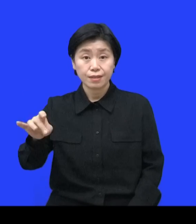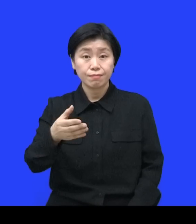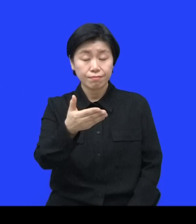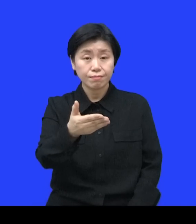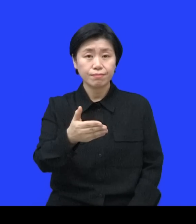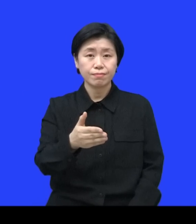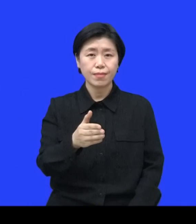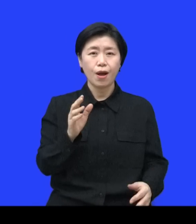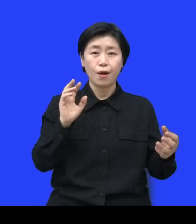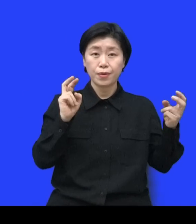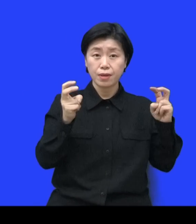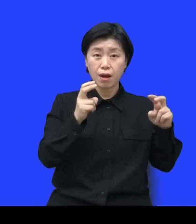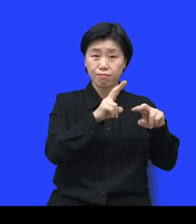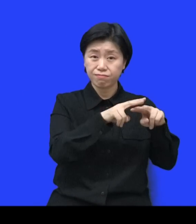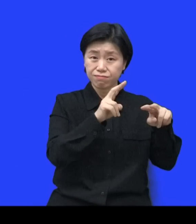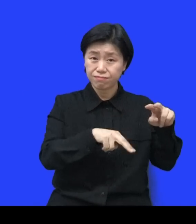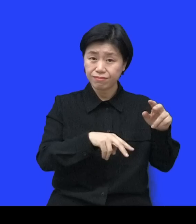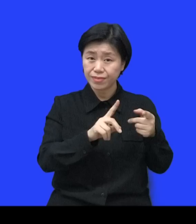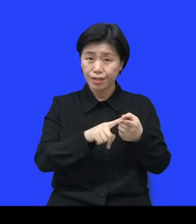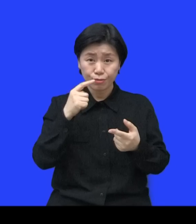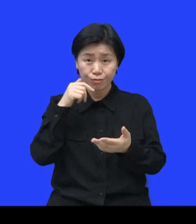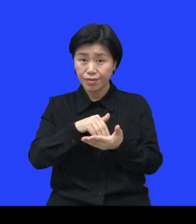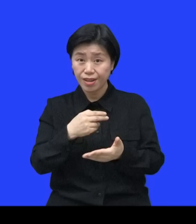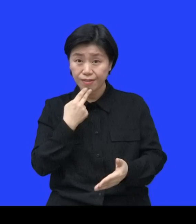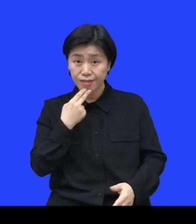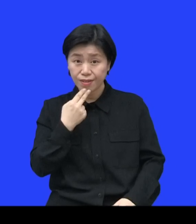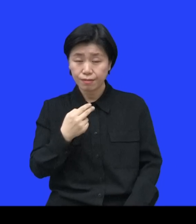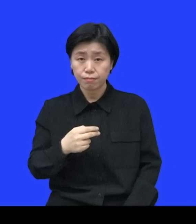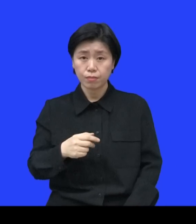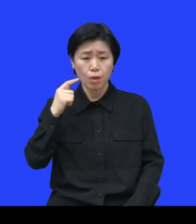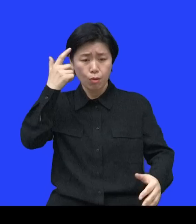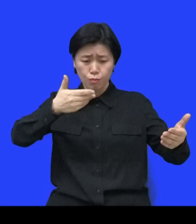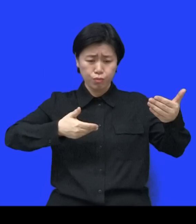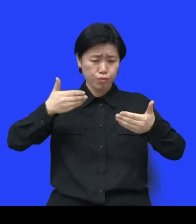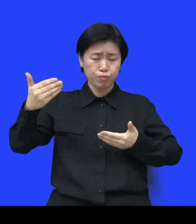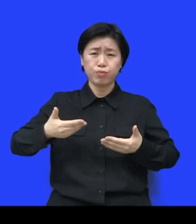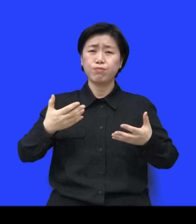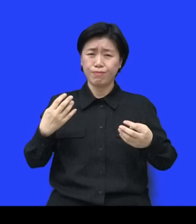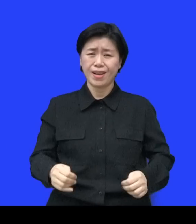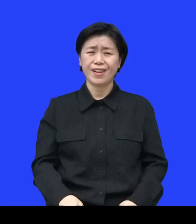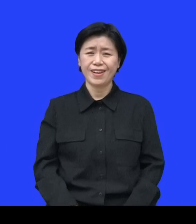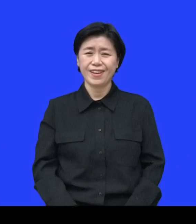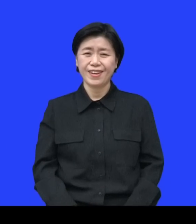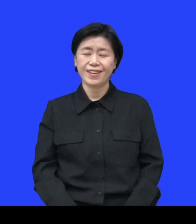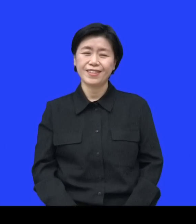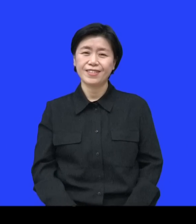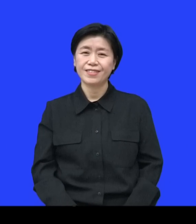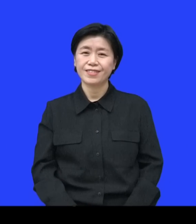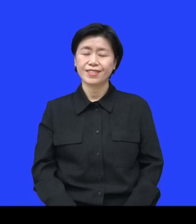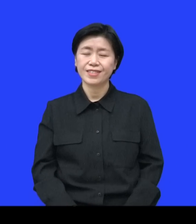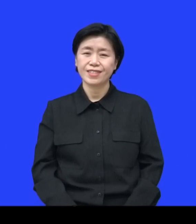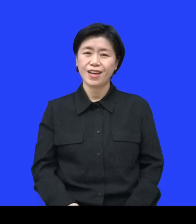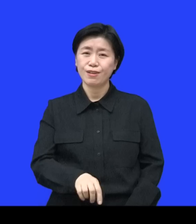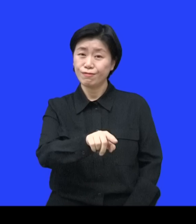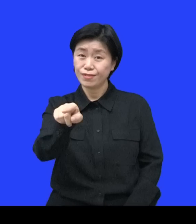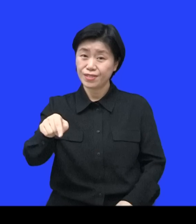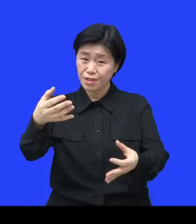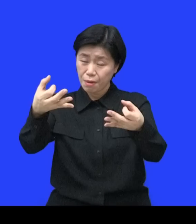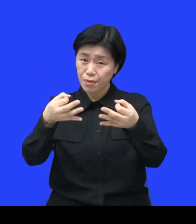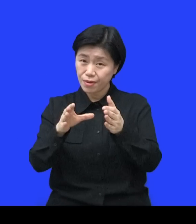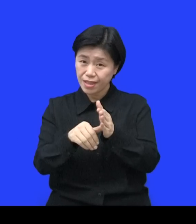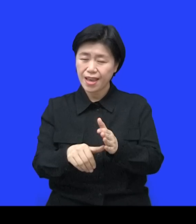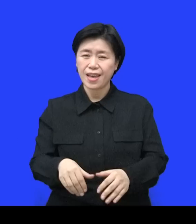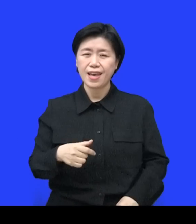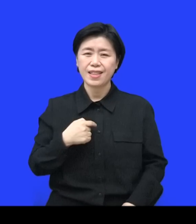목회의 길로 들어가서 뭐 후회하는 순간은 없어요? 많이 물어보세요. 진짜. 왜냐면 이렇게 다른 사람들이 보기에는 네. 이것저것